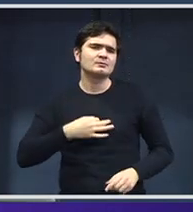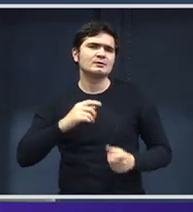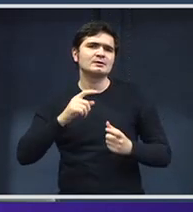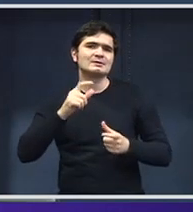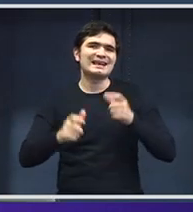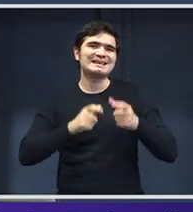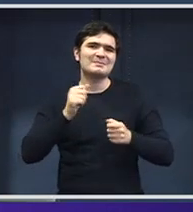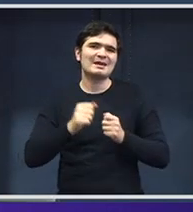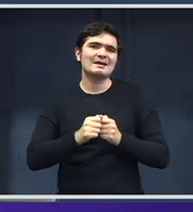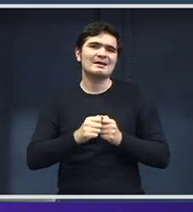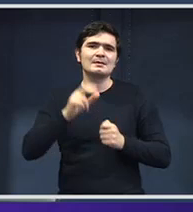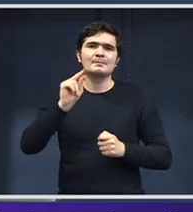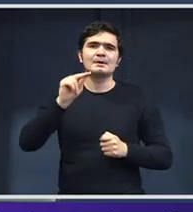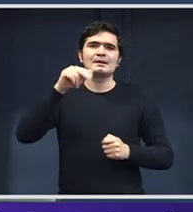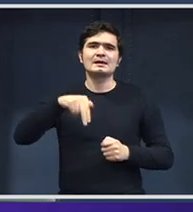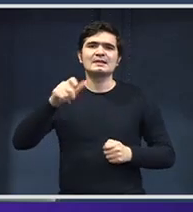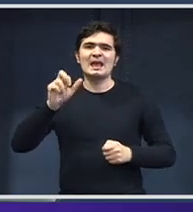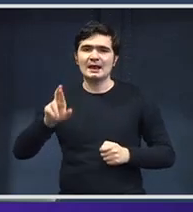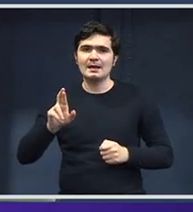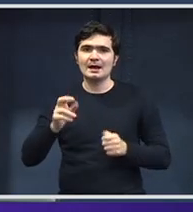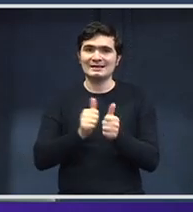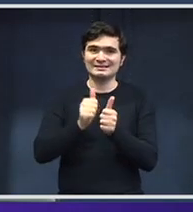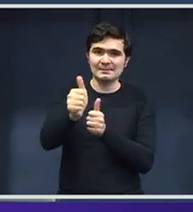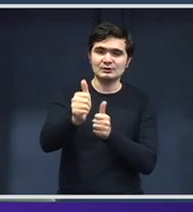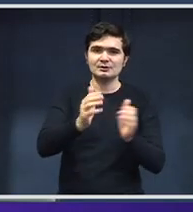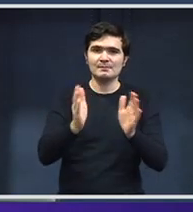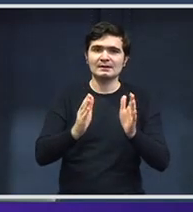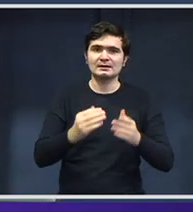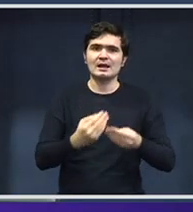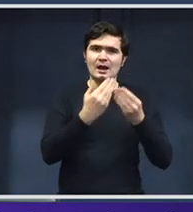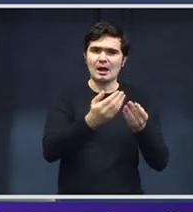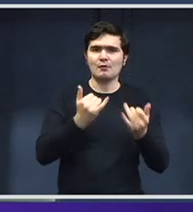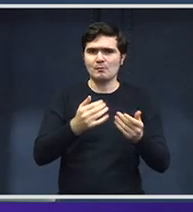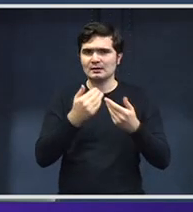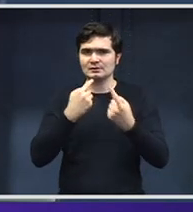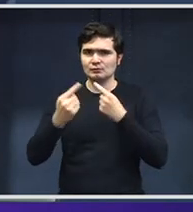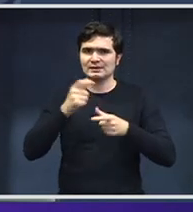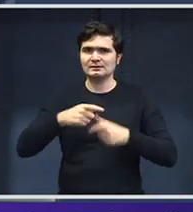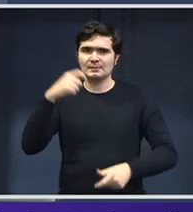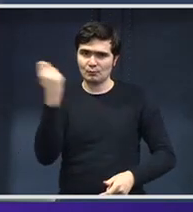privire la PNRR, ați trecut de faza alocărilor și ați început să discutați pe proiecte?